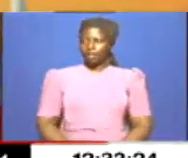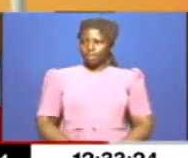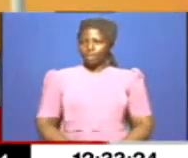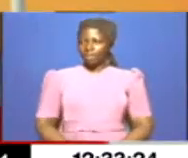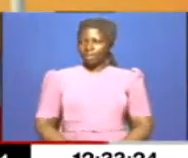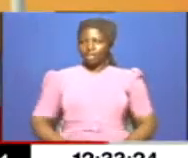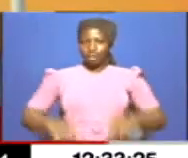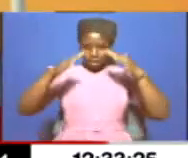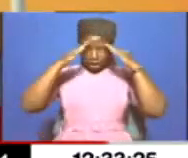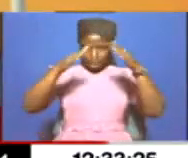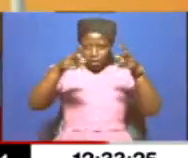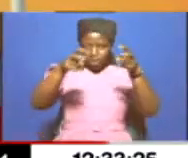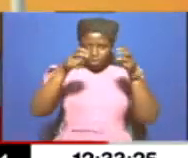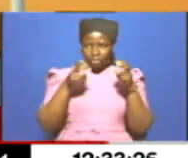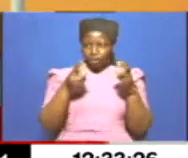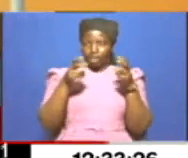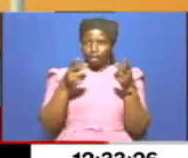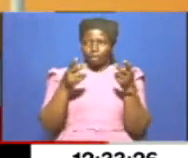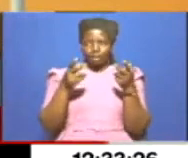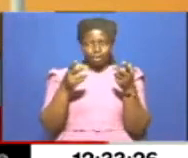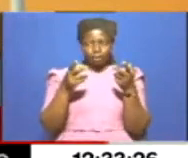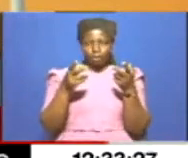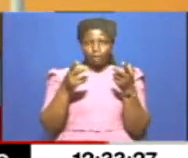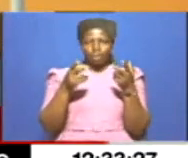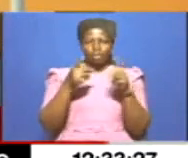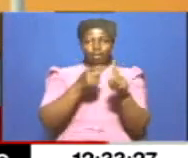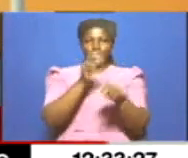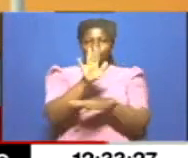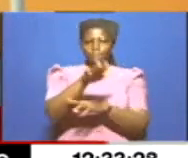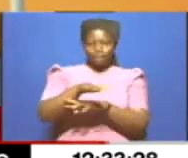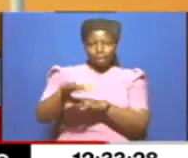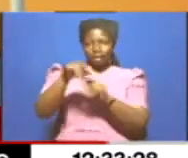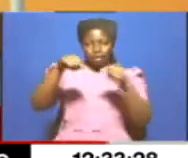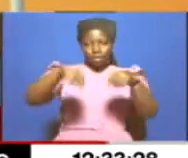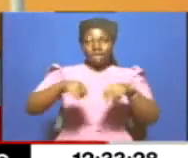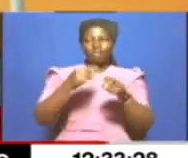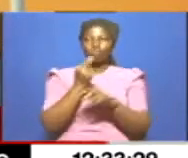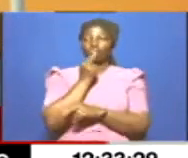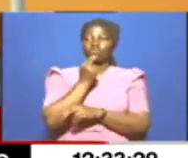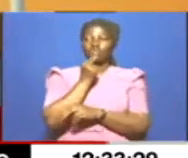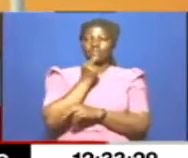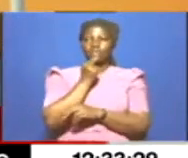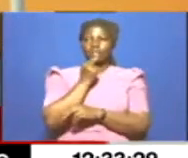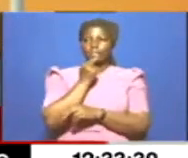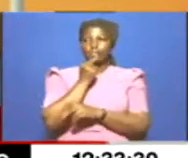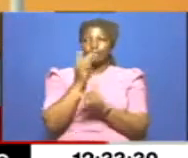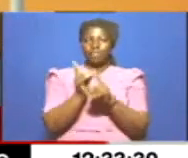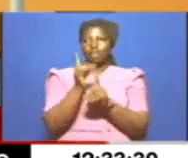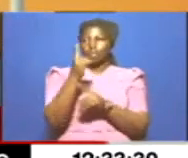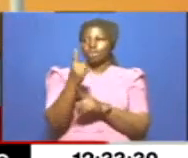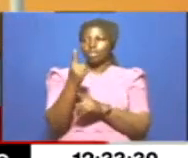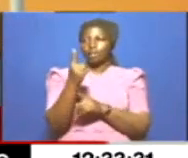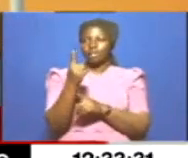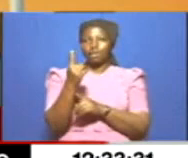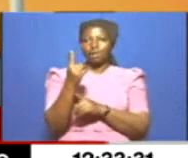Hujambo mtazamaji popote pale ulipo, leo hii ikiwa ni siku ya Jumanne tarehe 1 mwezi wa Machi